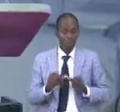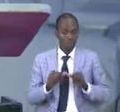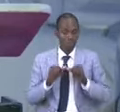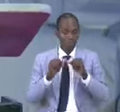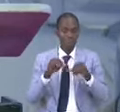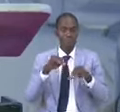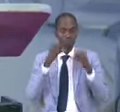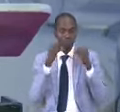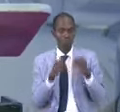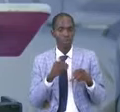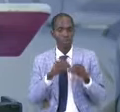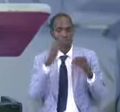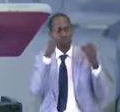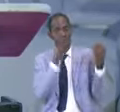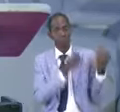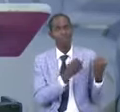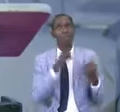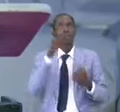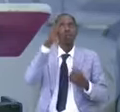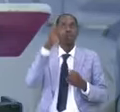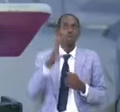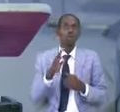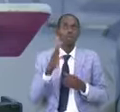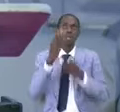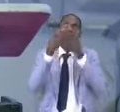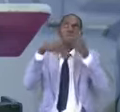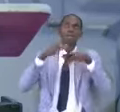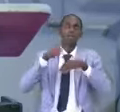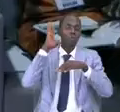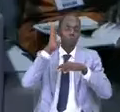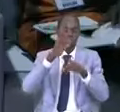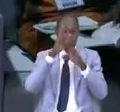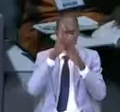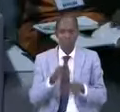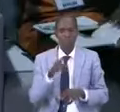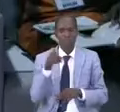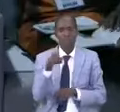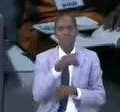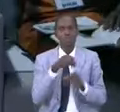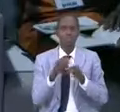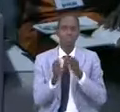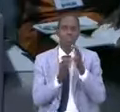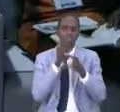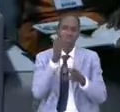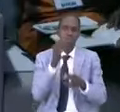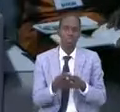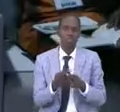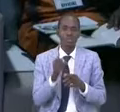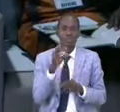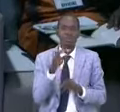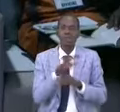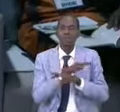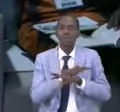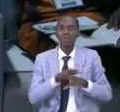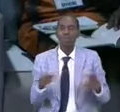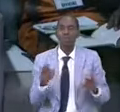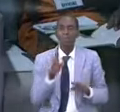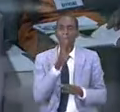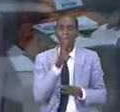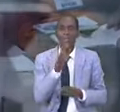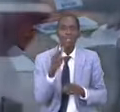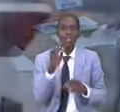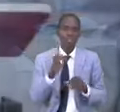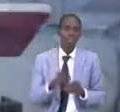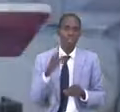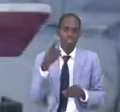j'ai le ciel va te respecter au nom de Jésus ne sois pas dans le ministère à cause de